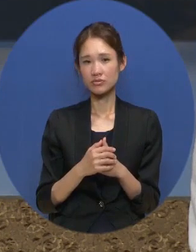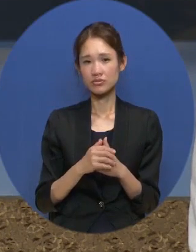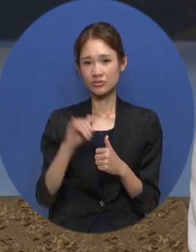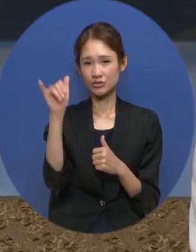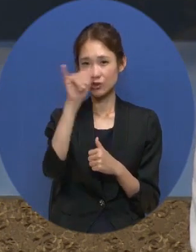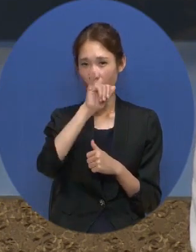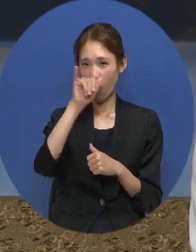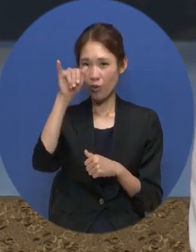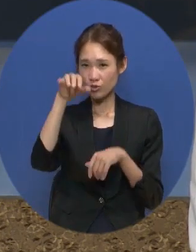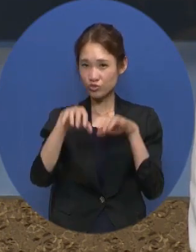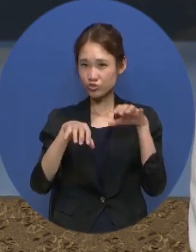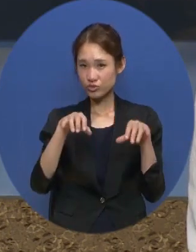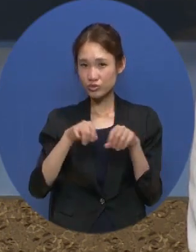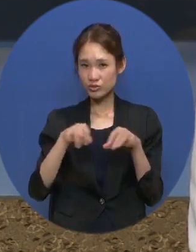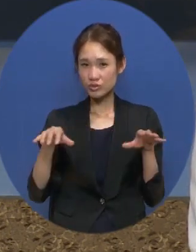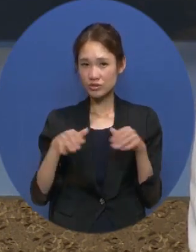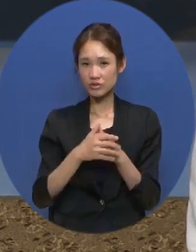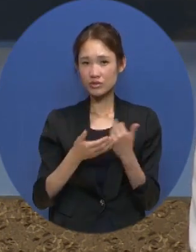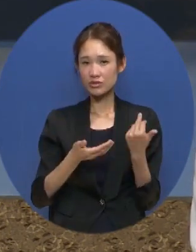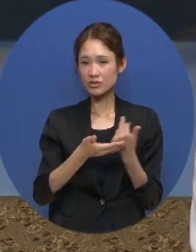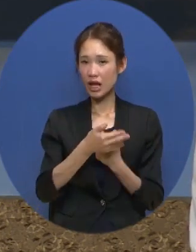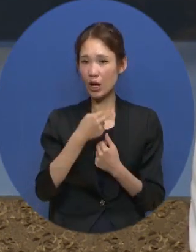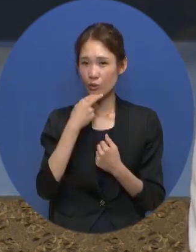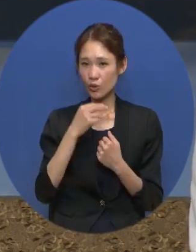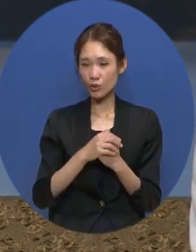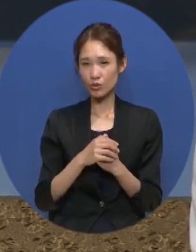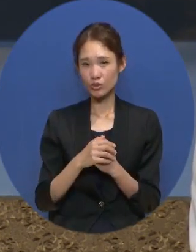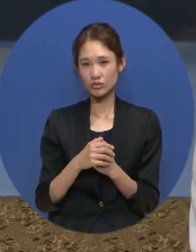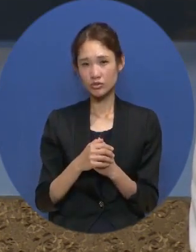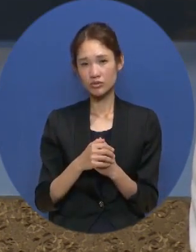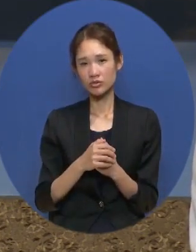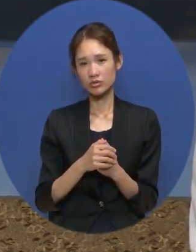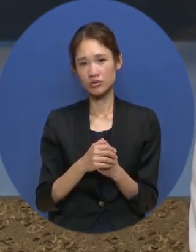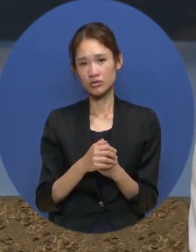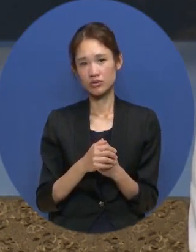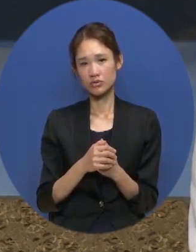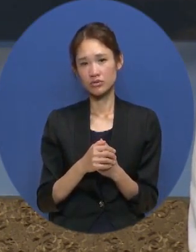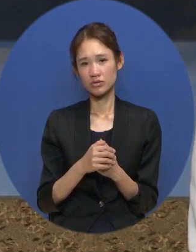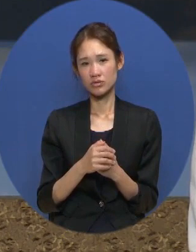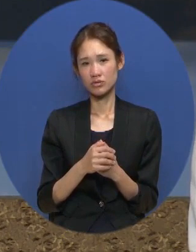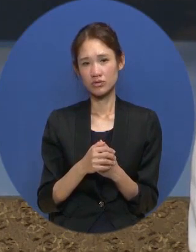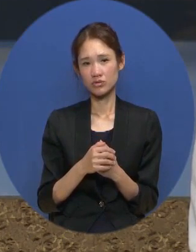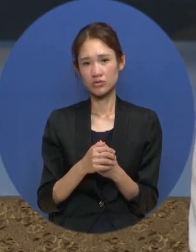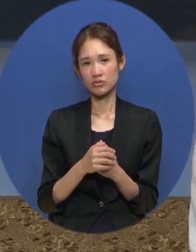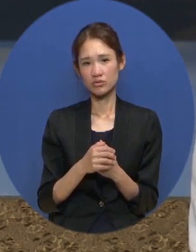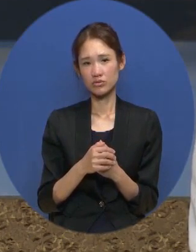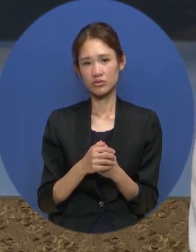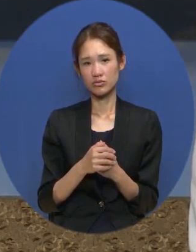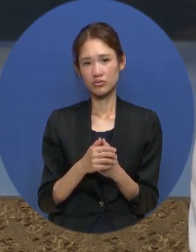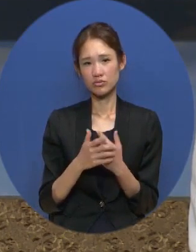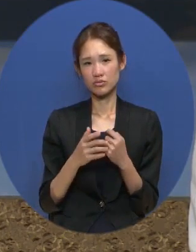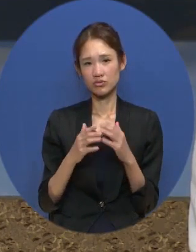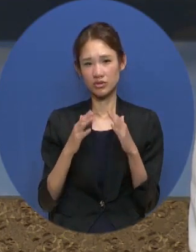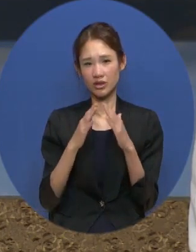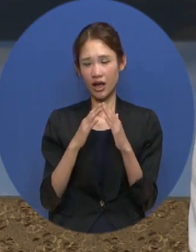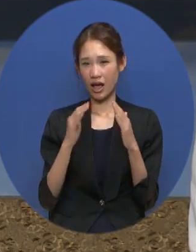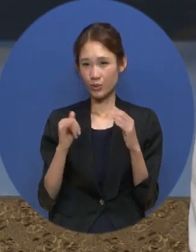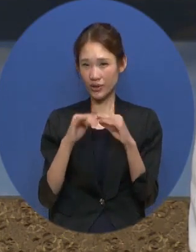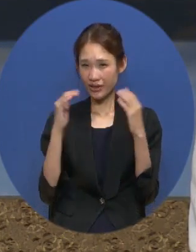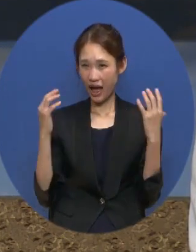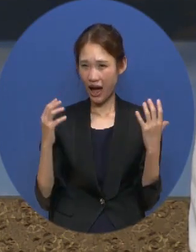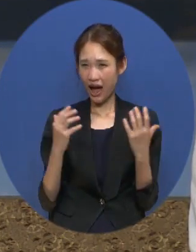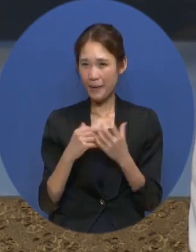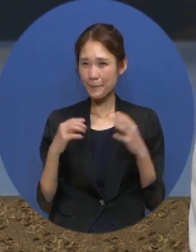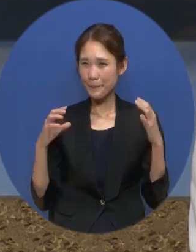전국적으로 흩어져 계시다 보니까. 없죠. 네, 제주는 없어요. 뭐 저기 섬도 있고 막. 예. 그러다 보니까 이